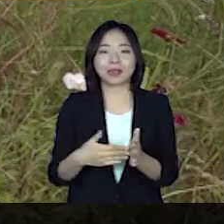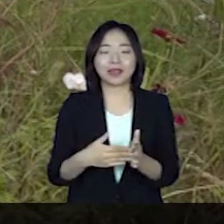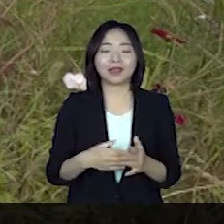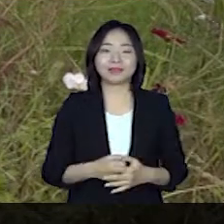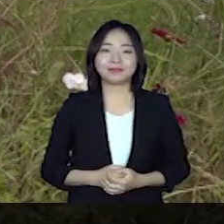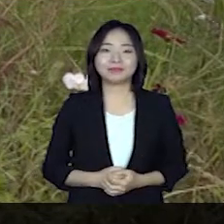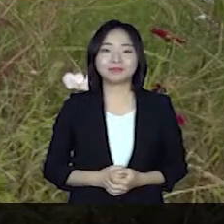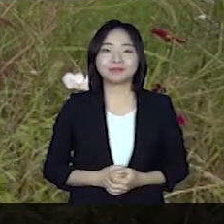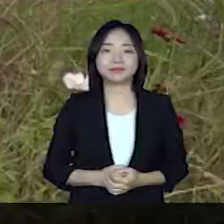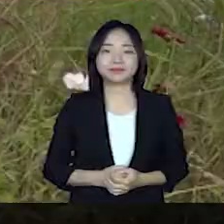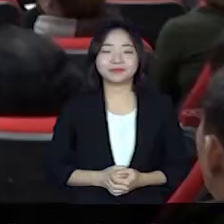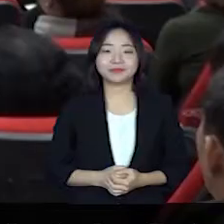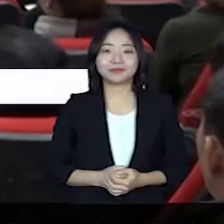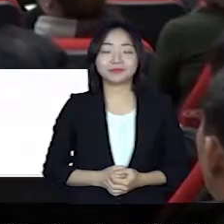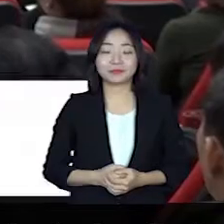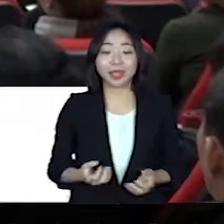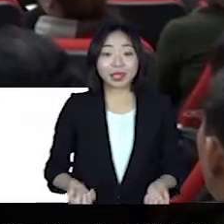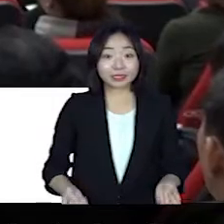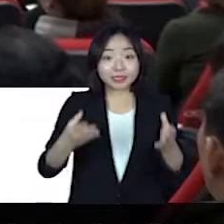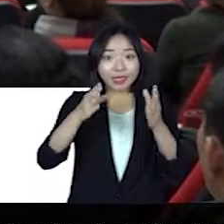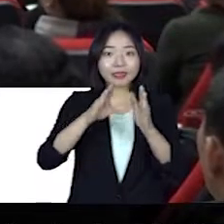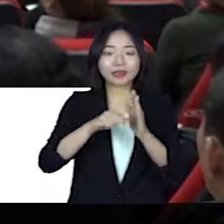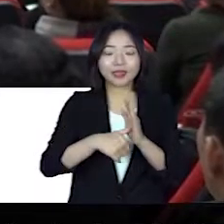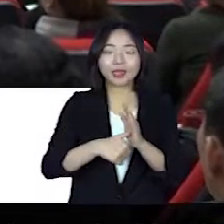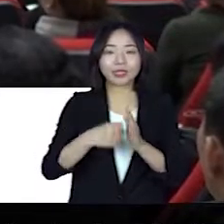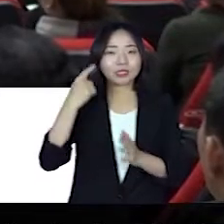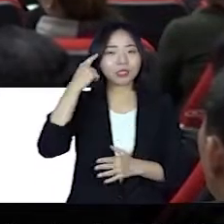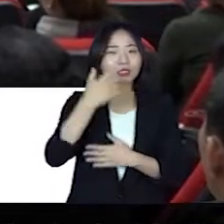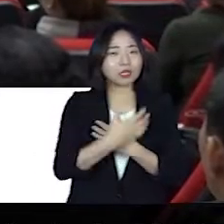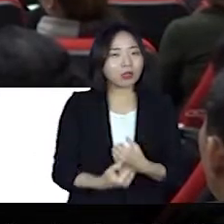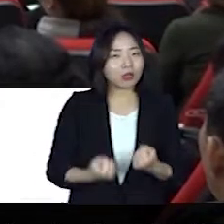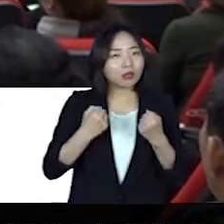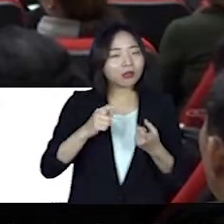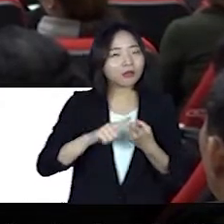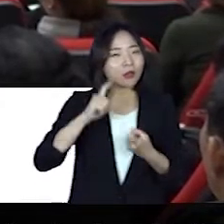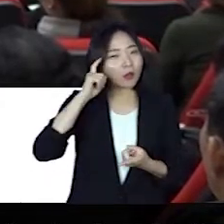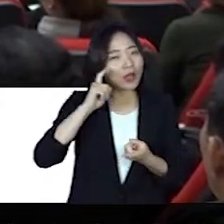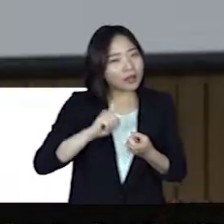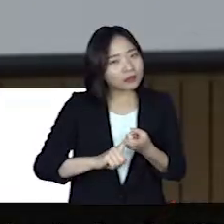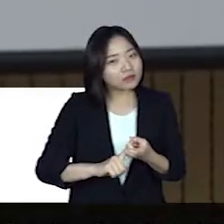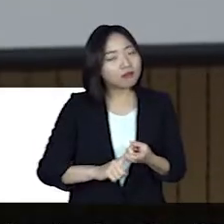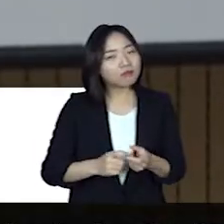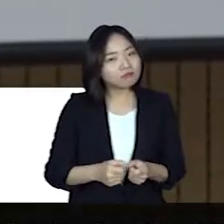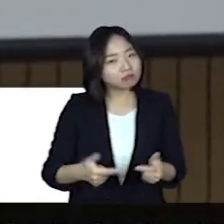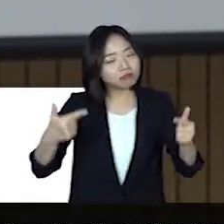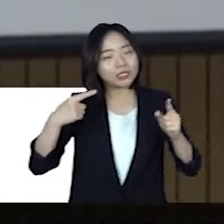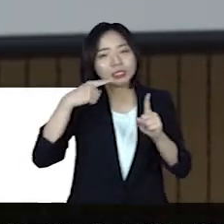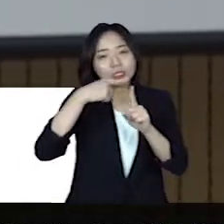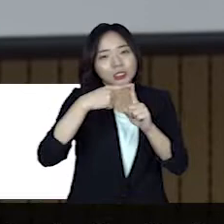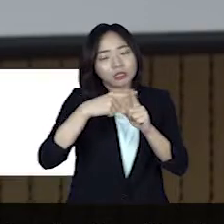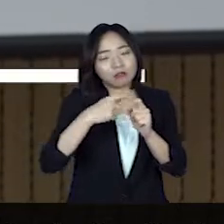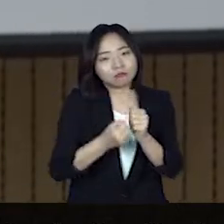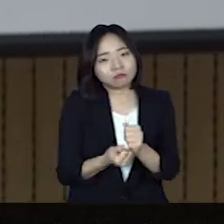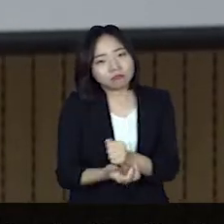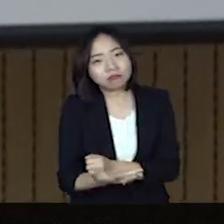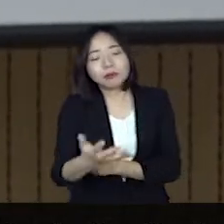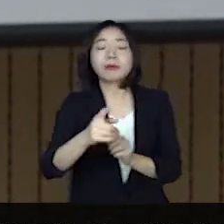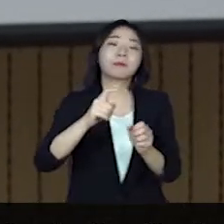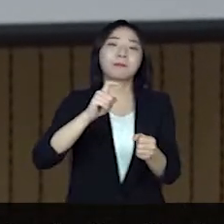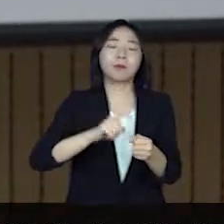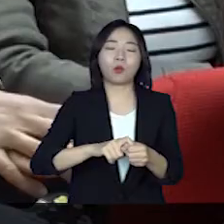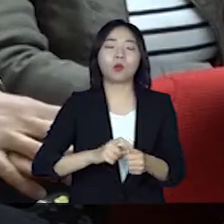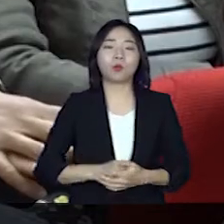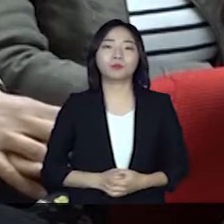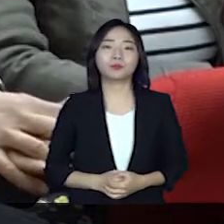성황리에 개최됐습니다. 이번 행사는 정신건강에 대한 관심을 높이고 긍정적 인식을 확산하기 위해 마련된